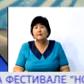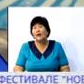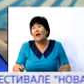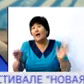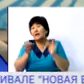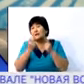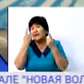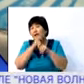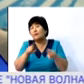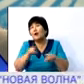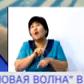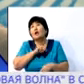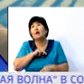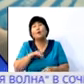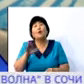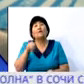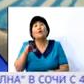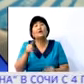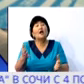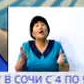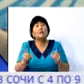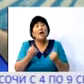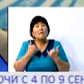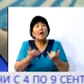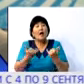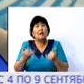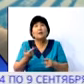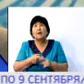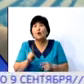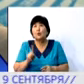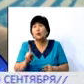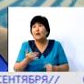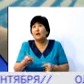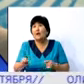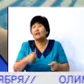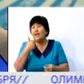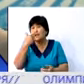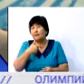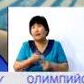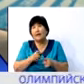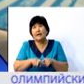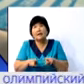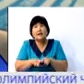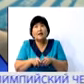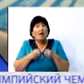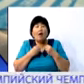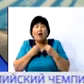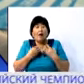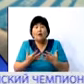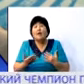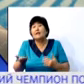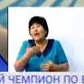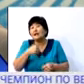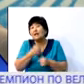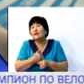Цель информирования о работе фонда – призвать к благотворительности, не для того, чтобы восхвалять себя. Это не приведет к хорошему. Наша